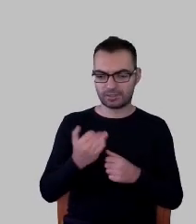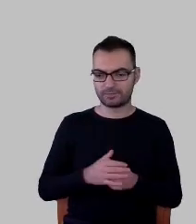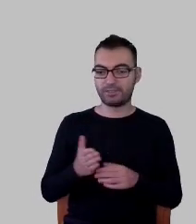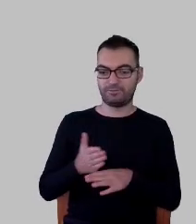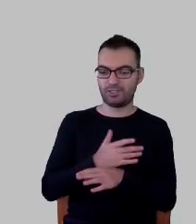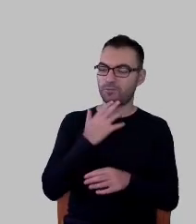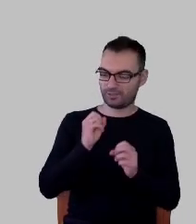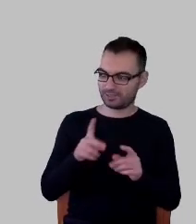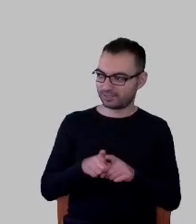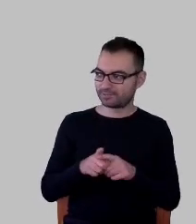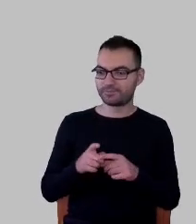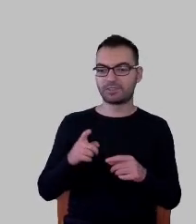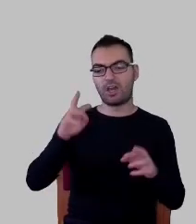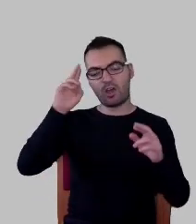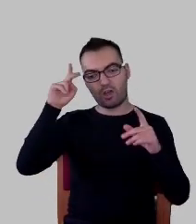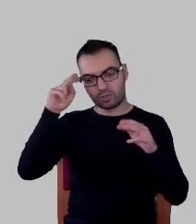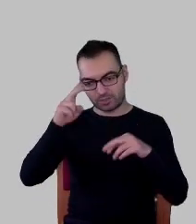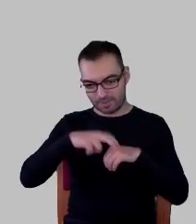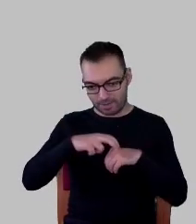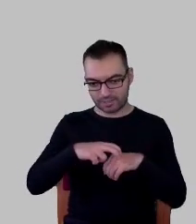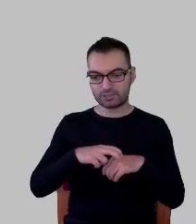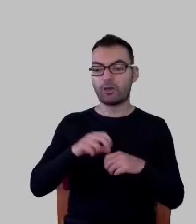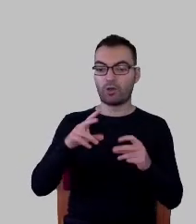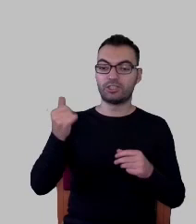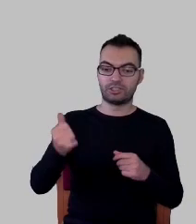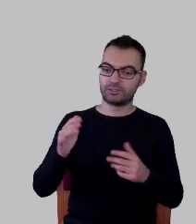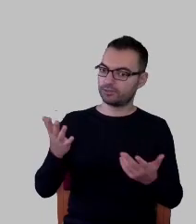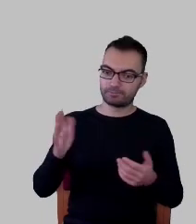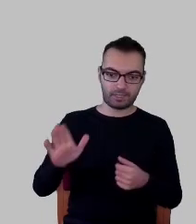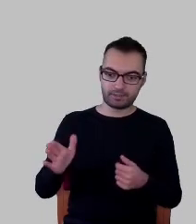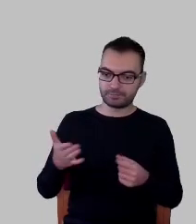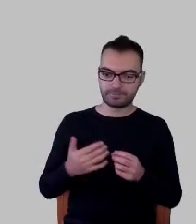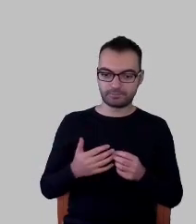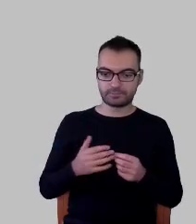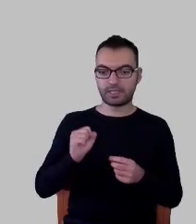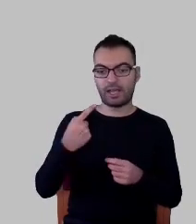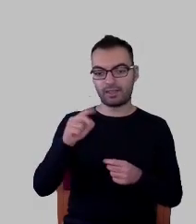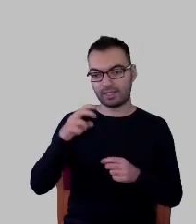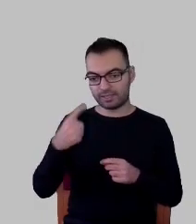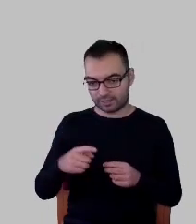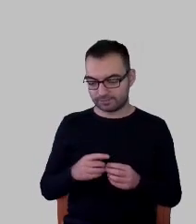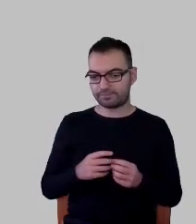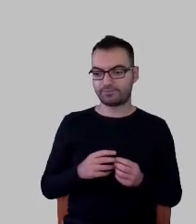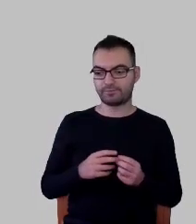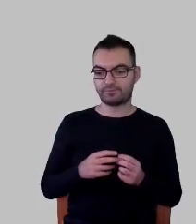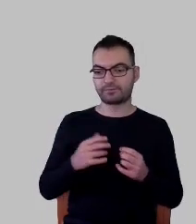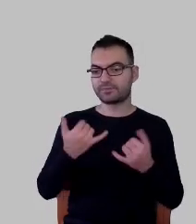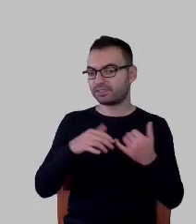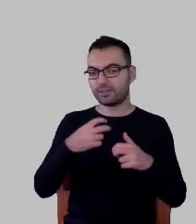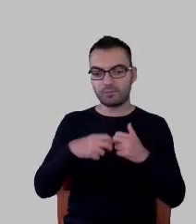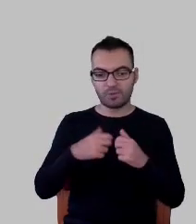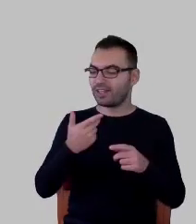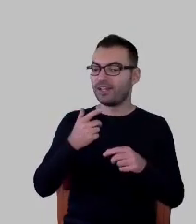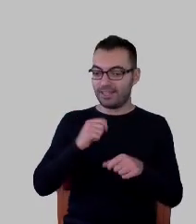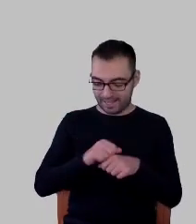wcześniej, rozpoznanie medyczne, stwierdzenie, że dziecko ma ADHD, tak, czy jakiś inny rodzaj zaburzeń jest dla